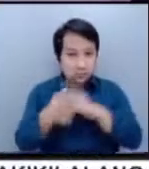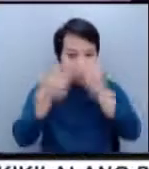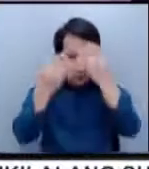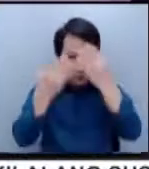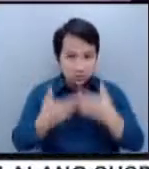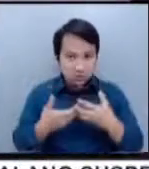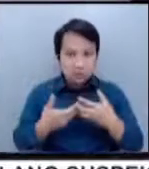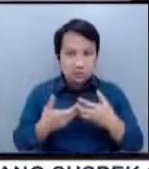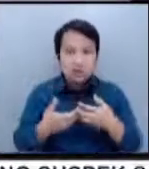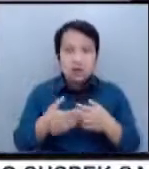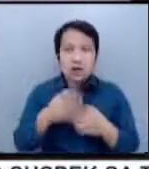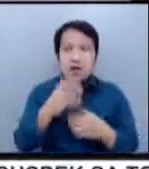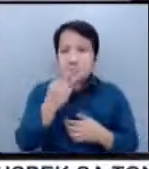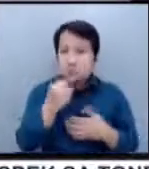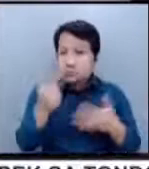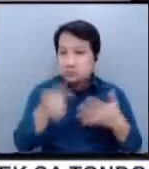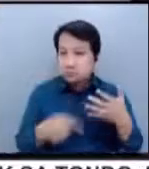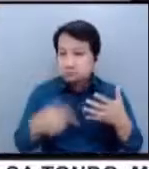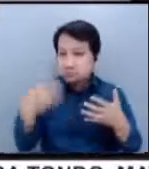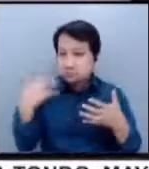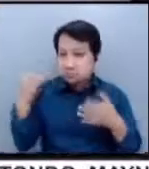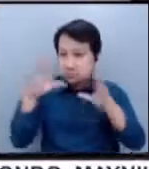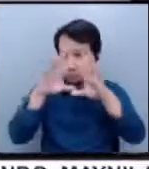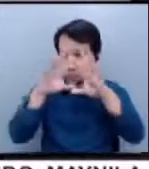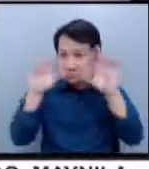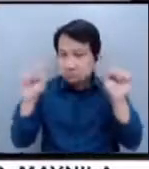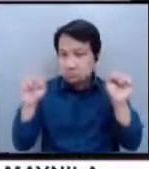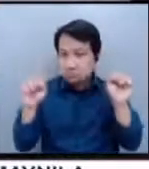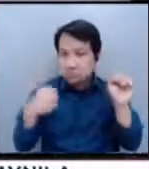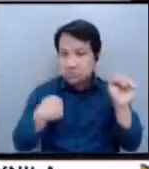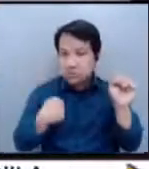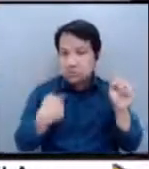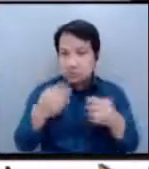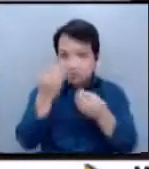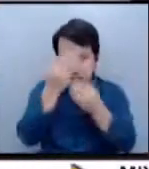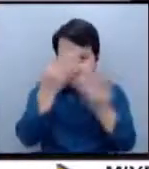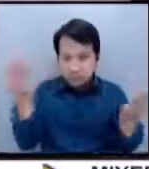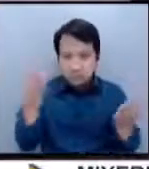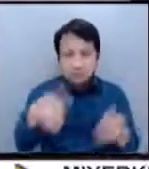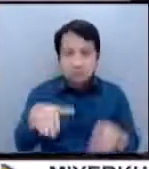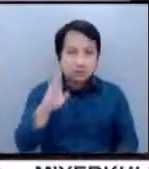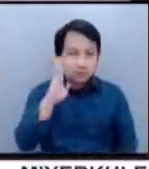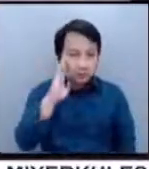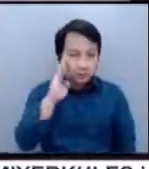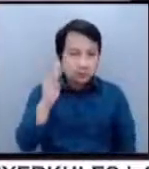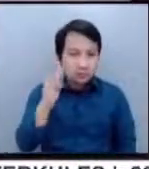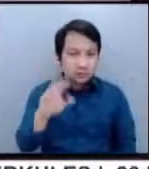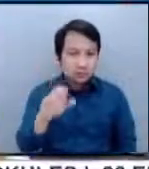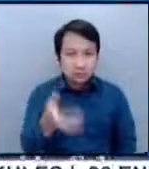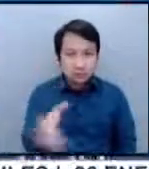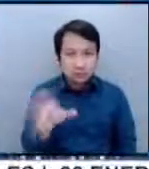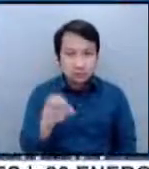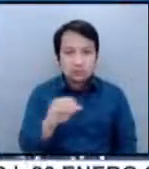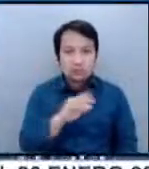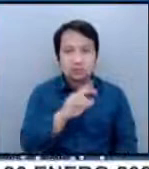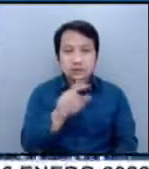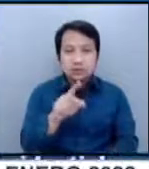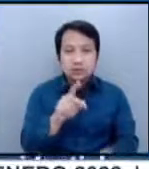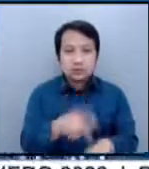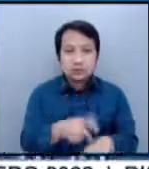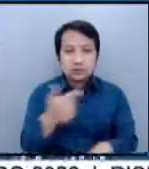mga presidential aspirants, si Bella Lesboras de Italia, Rise and Shine, Mela.